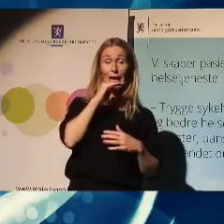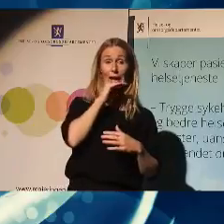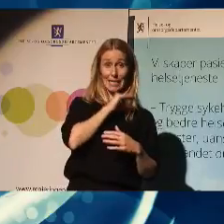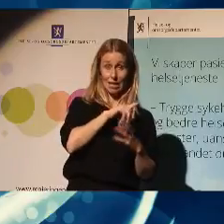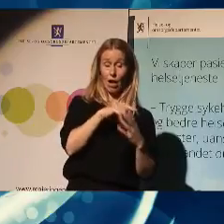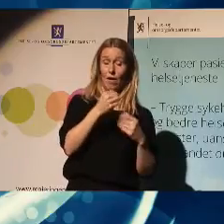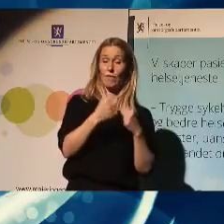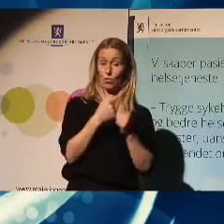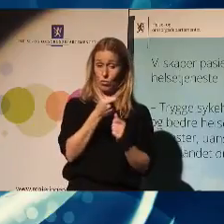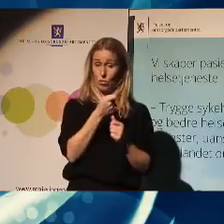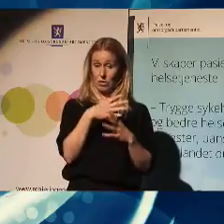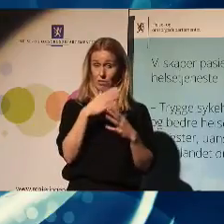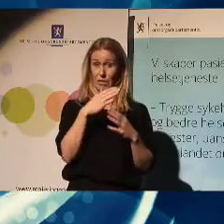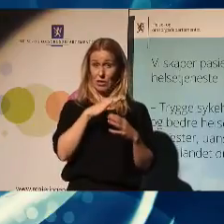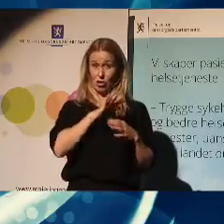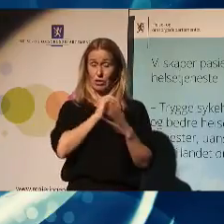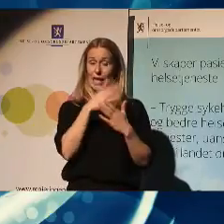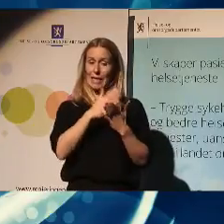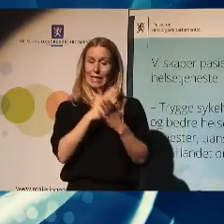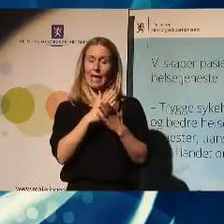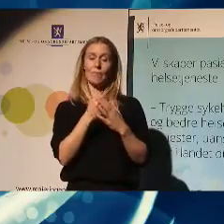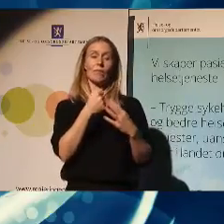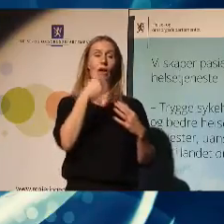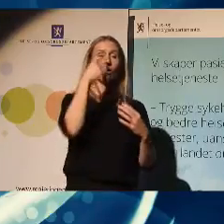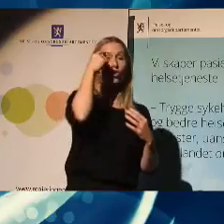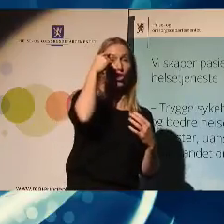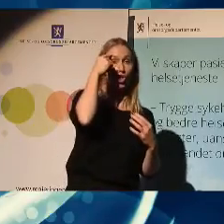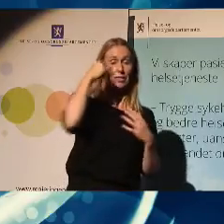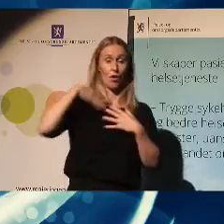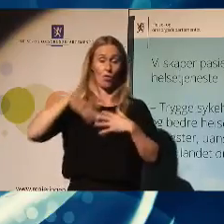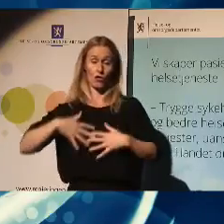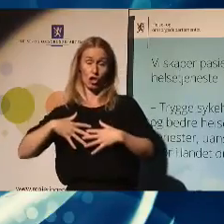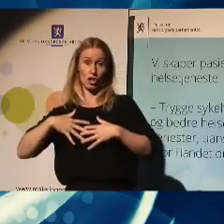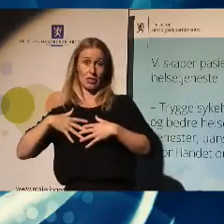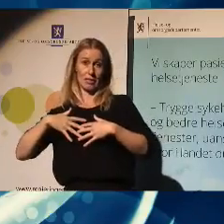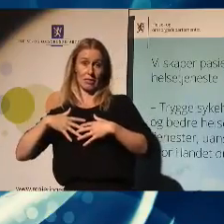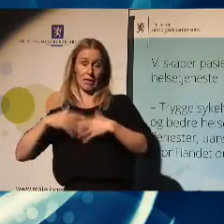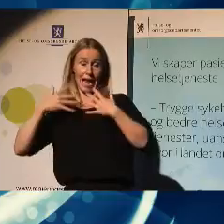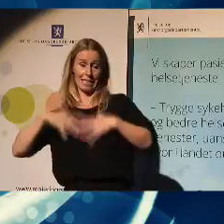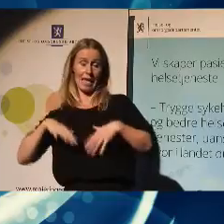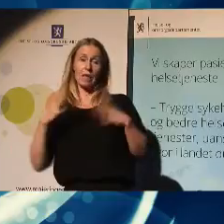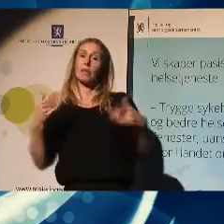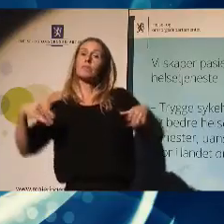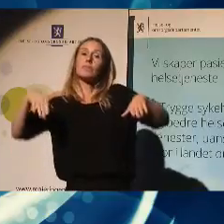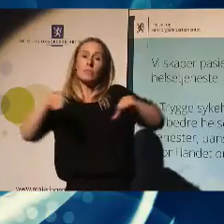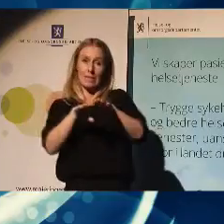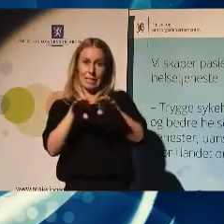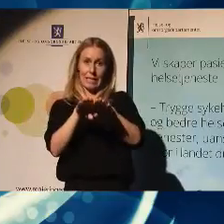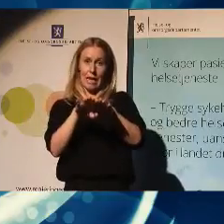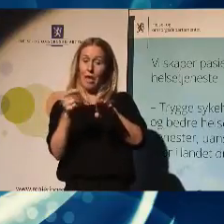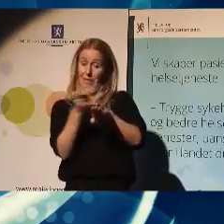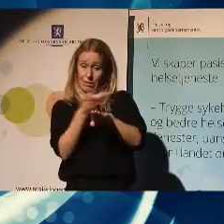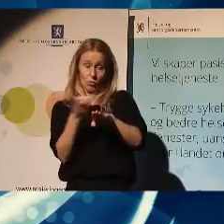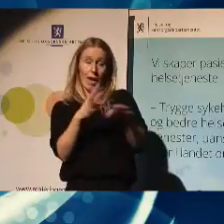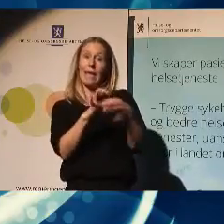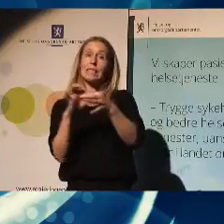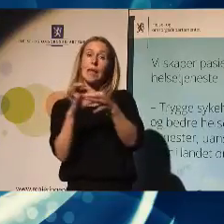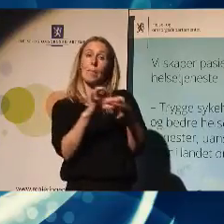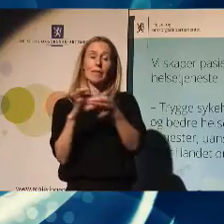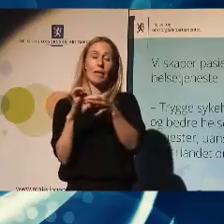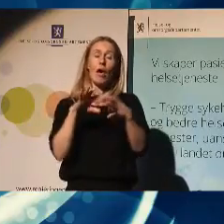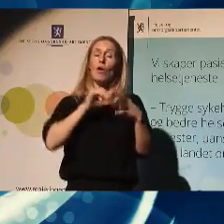har sidestilt psykisk og fysisk helse. Og det jo nettopp fordi det henger sammen, og også fordi det ikke sånn at de som kanskje har en